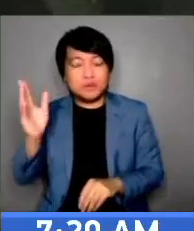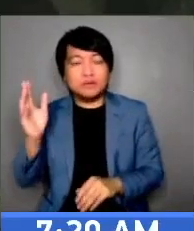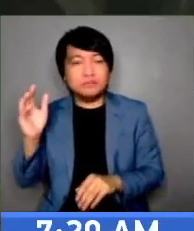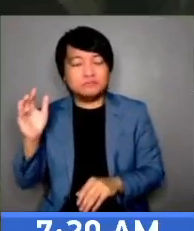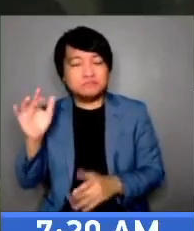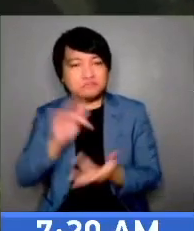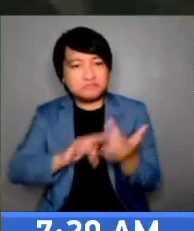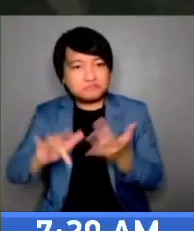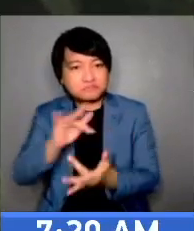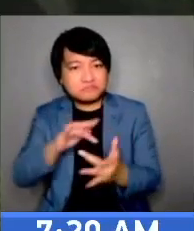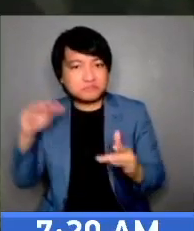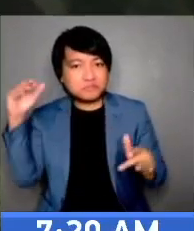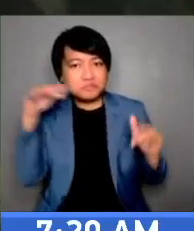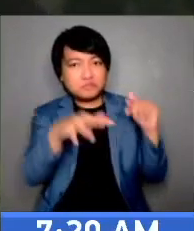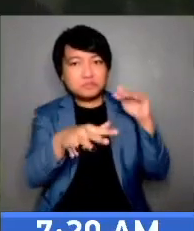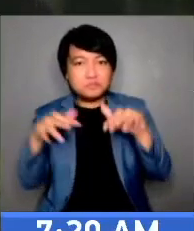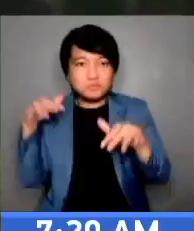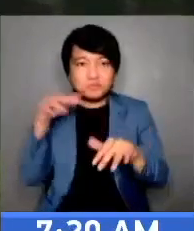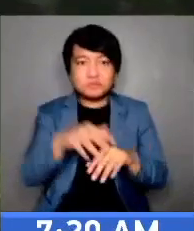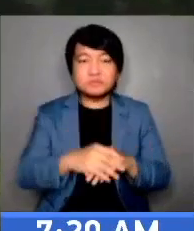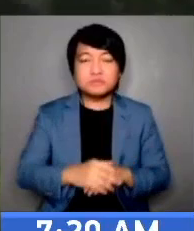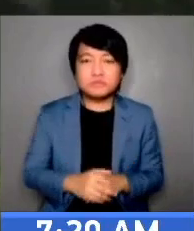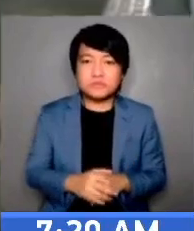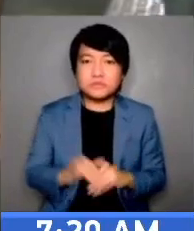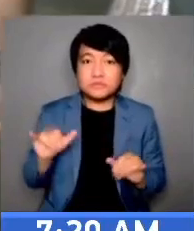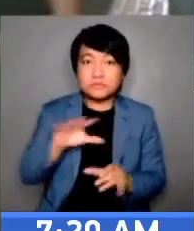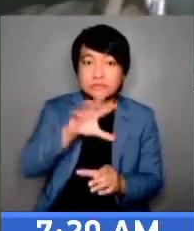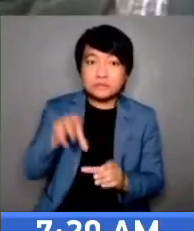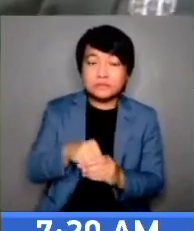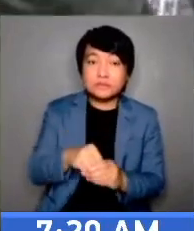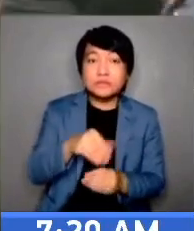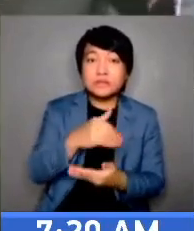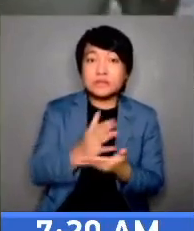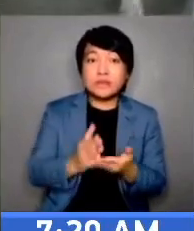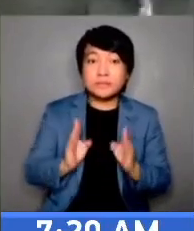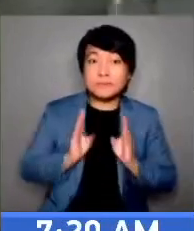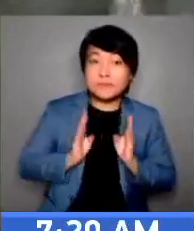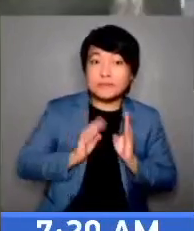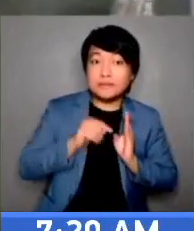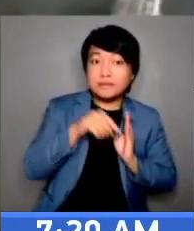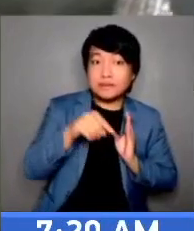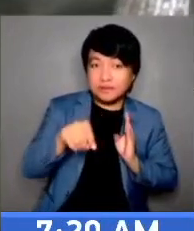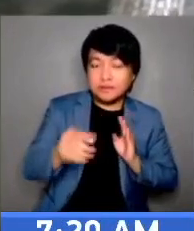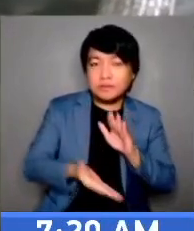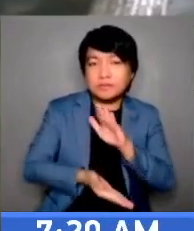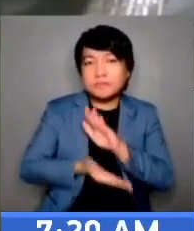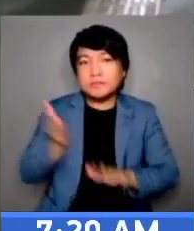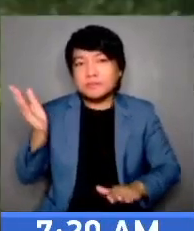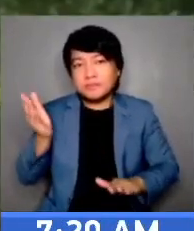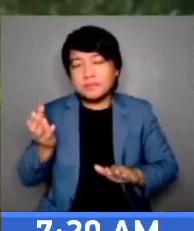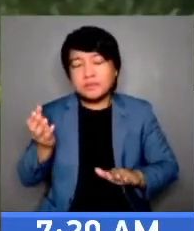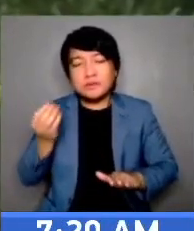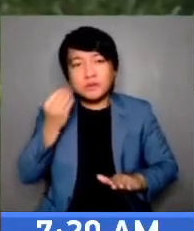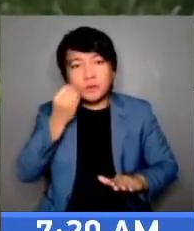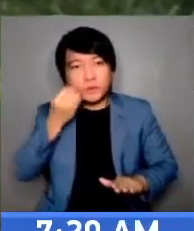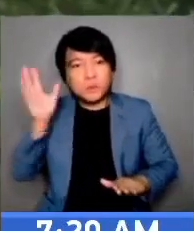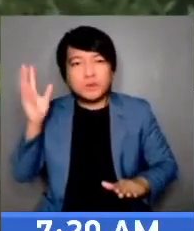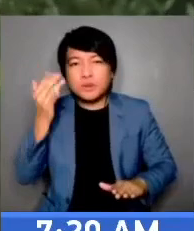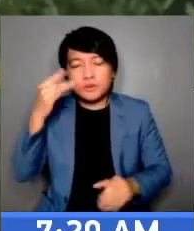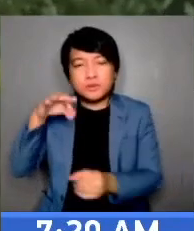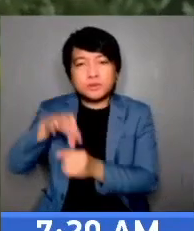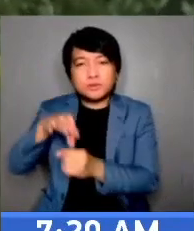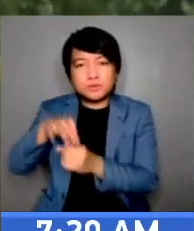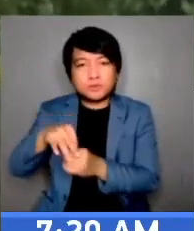destination Kasama pa diyan iba yung mga uuwi naman dito sa lungsod ng b bag Para bumoto at Ah yung mga Dadalaw na rin sa nature ng